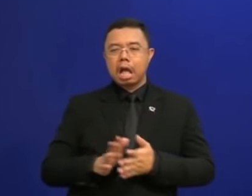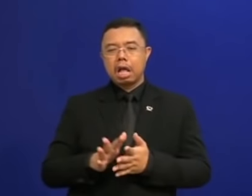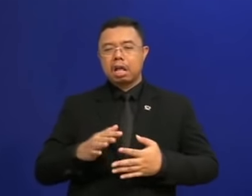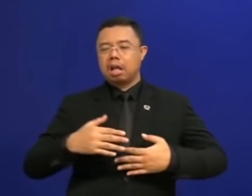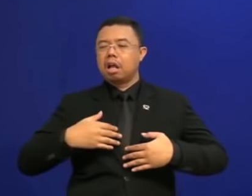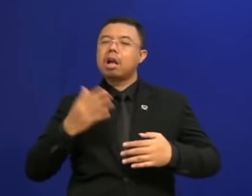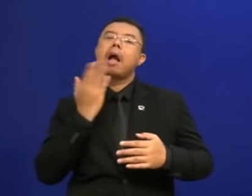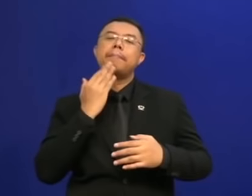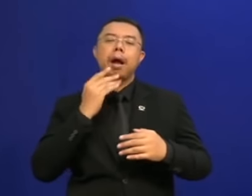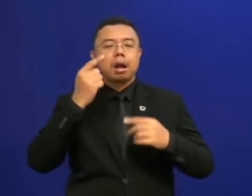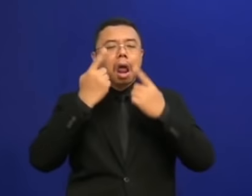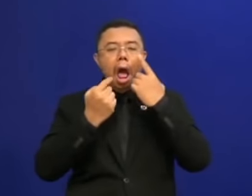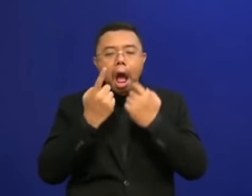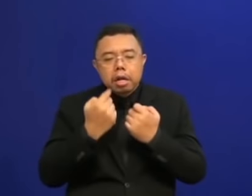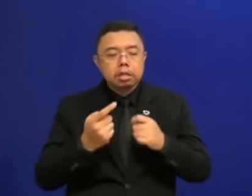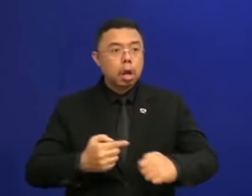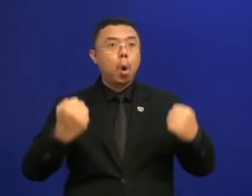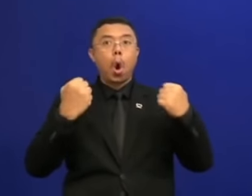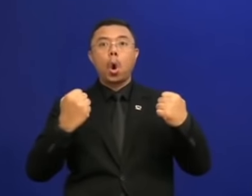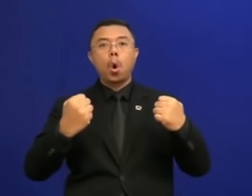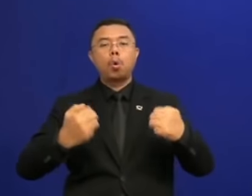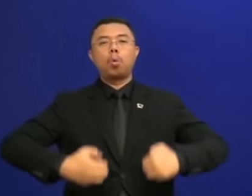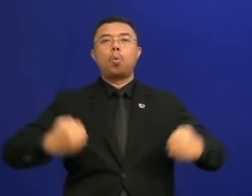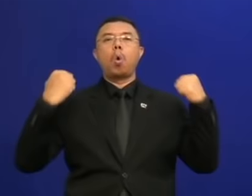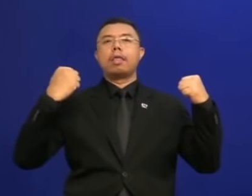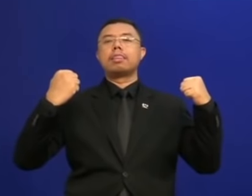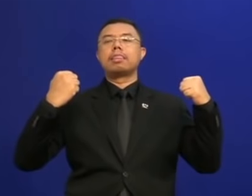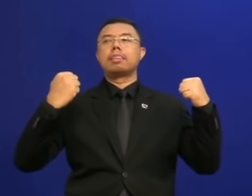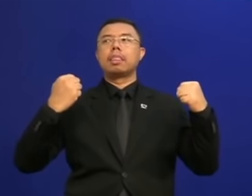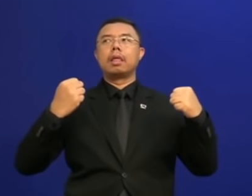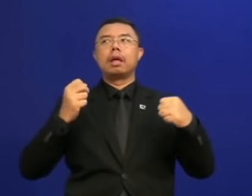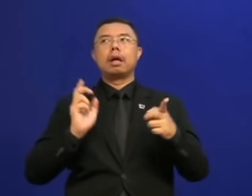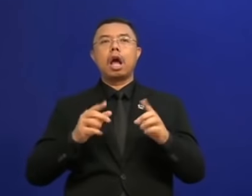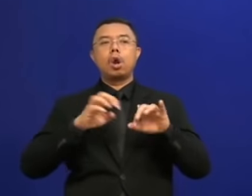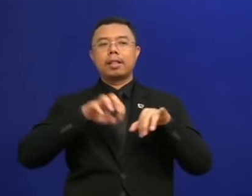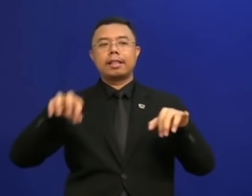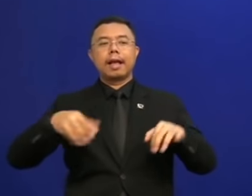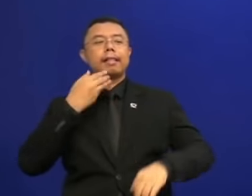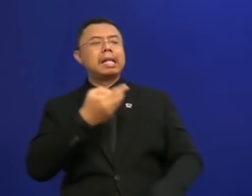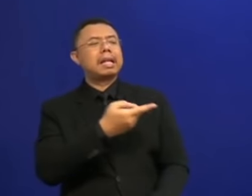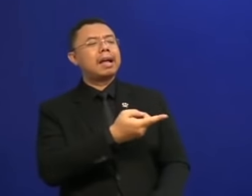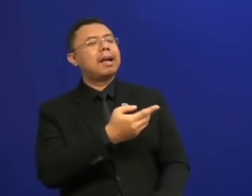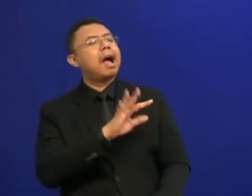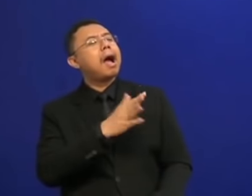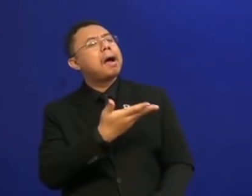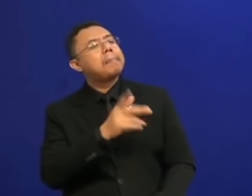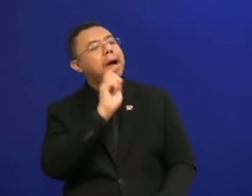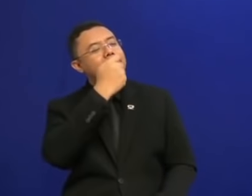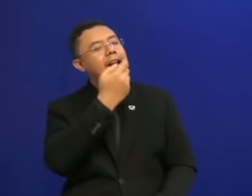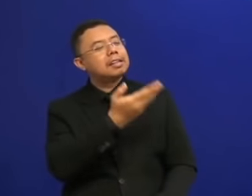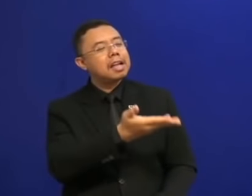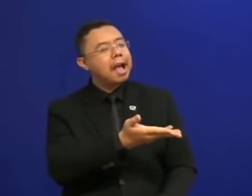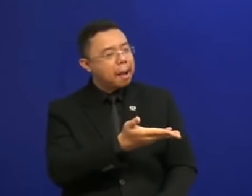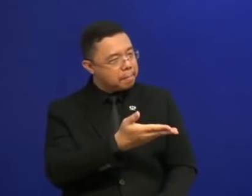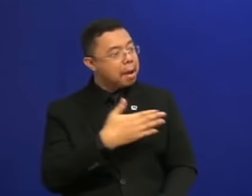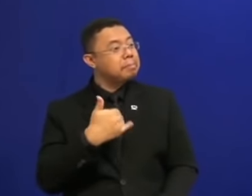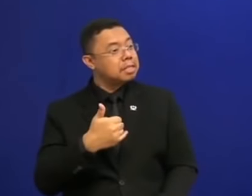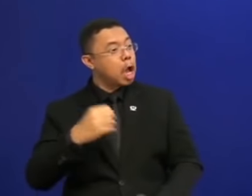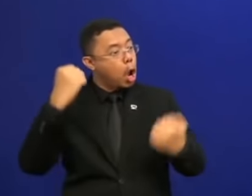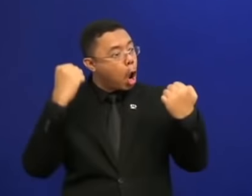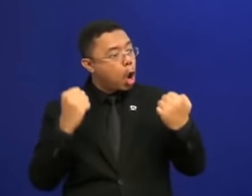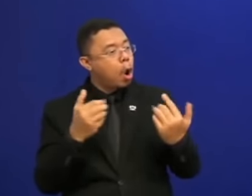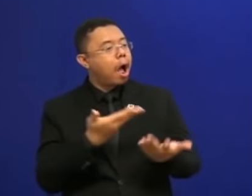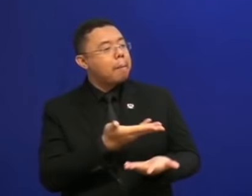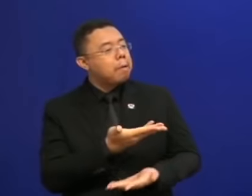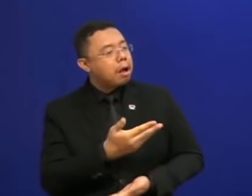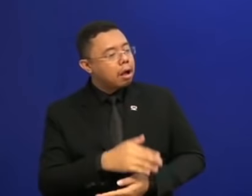rapuh, rentan, kok sekarang kokoh. Kalau tetangga tanya, apa ya Bu, rahasia ibu kok bisa kokoh